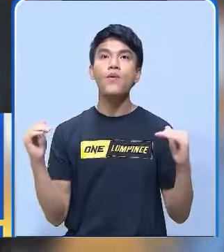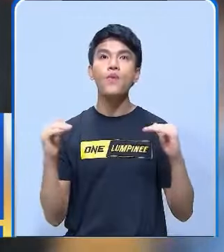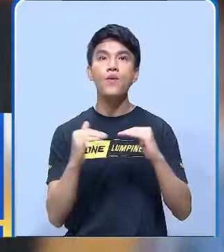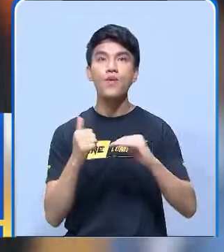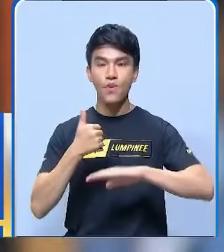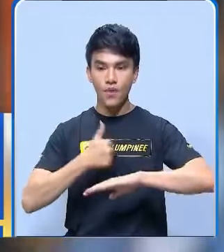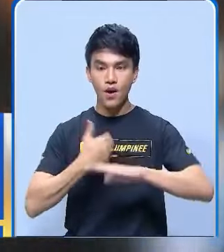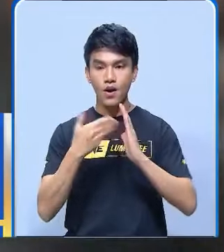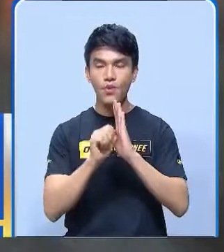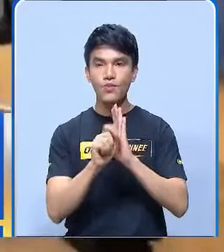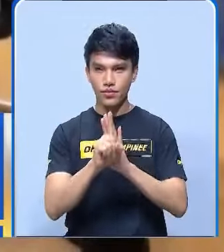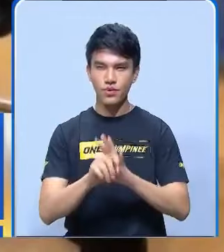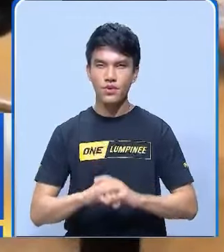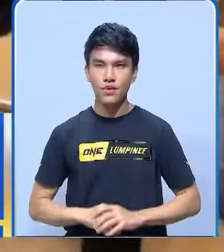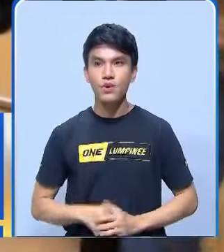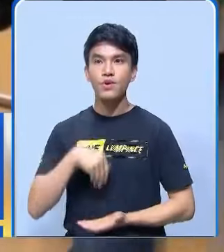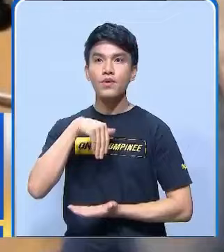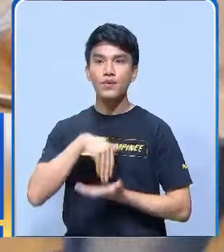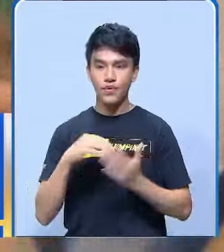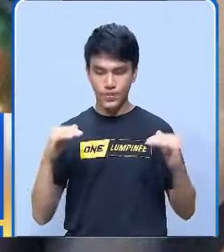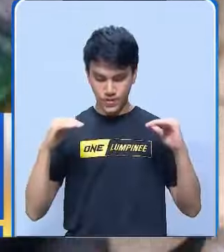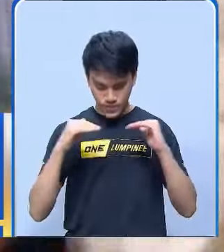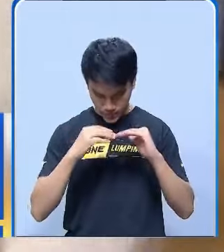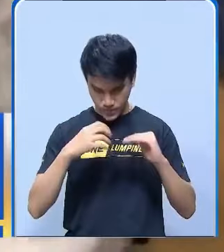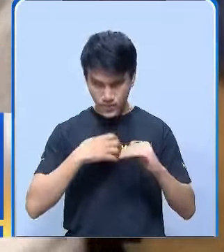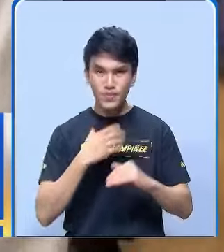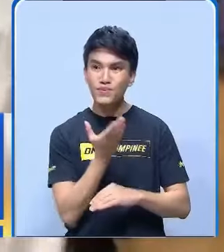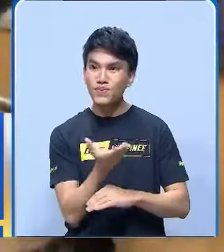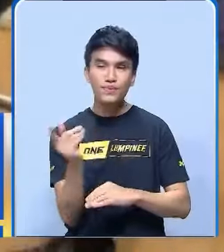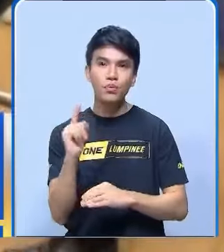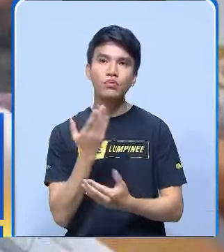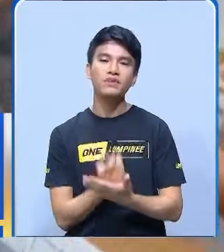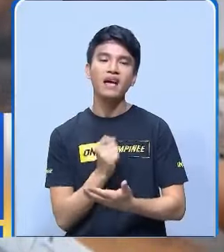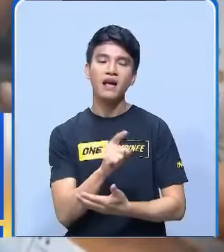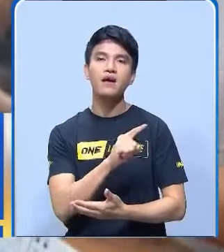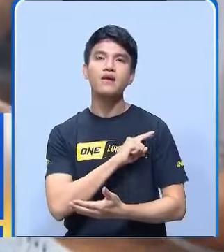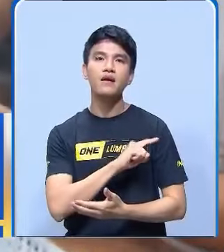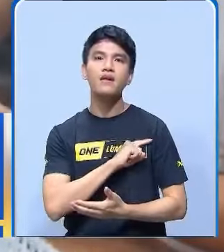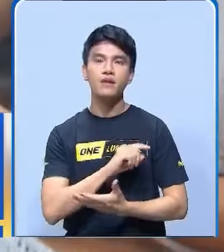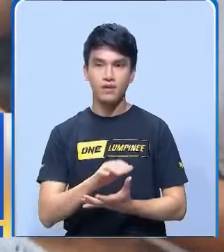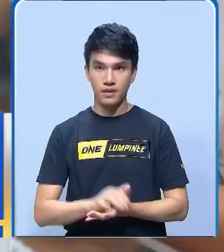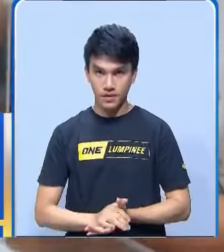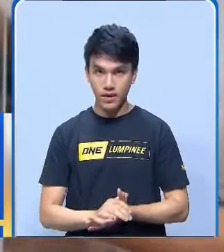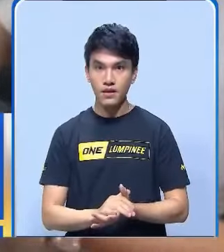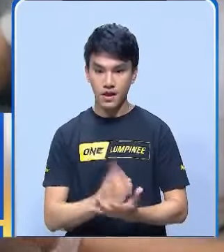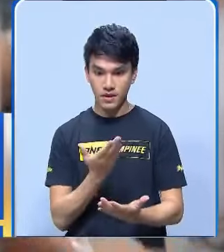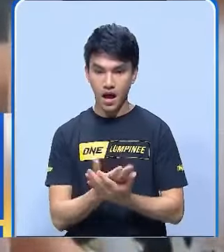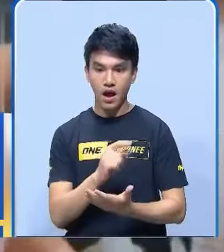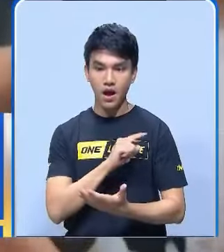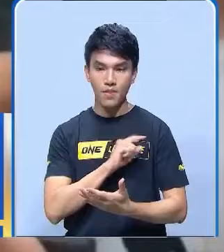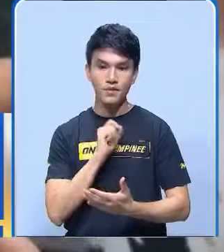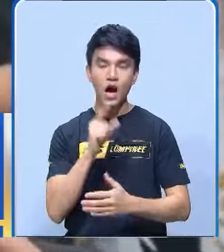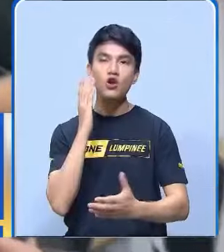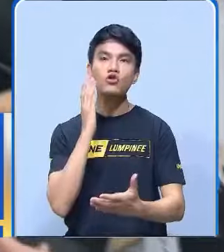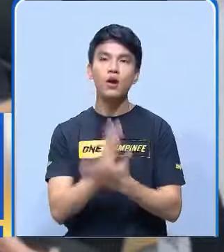ราชการจังหวัดอุดรธานีผ่านศูนย์ดำรงธรรมเรียกร้องให้นายจ้างจ่ายเงินเดือนที่ค้างอยู่แล้วก็จ่ายเงินชดเชยเลิกจ้าง